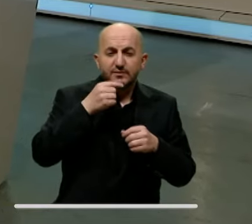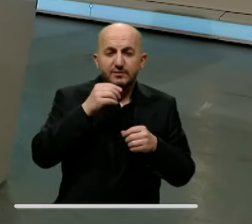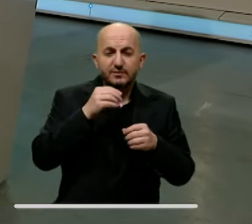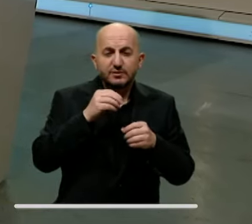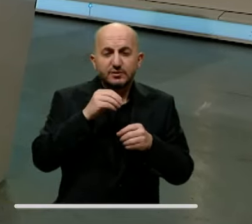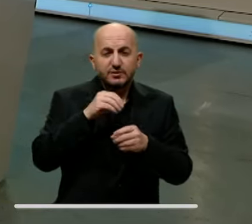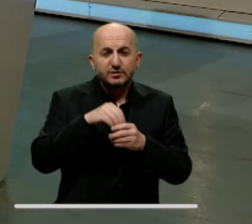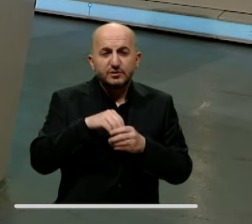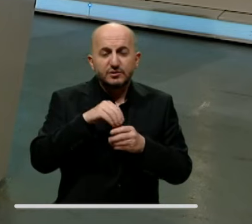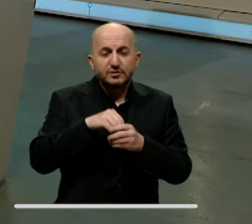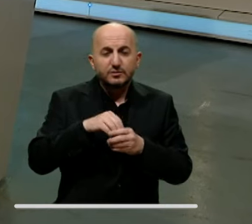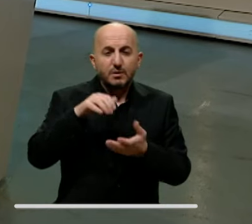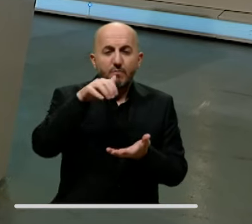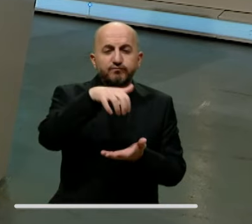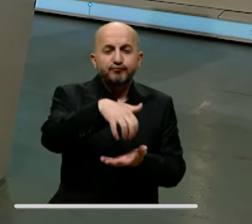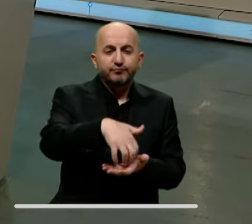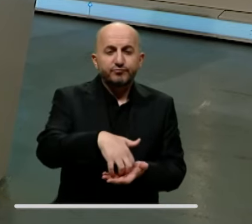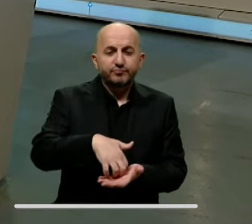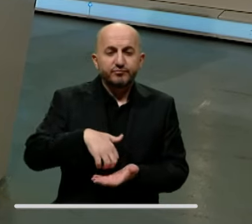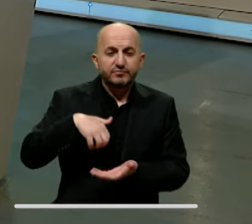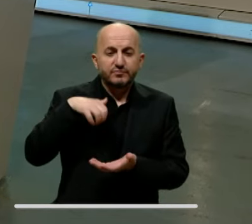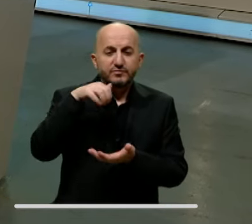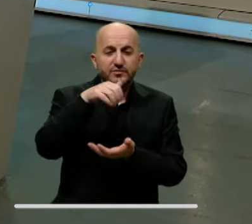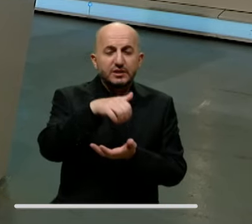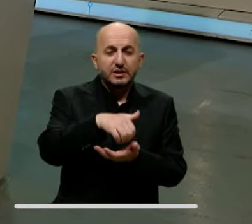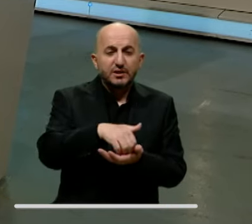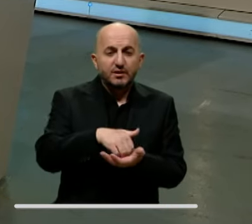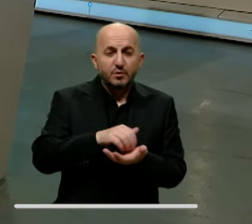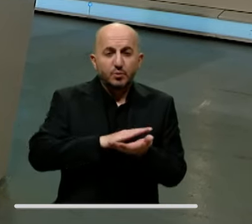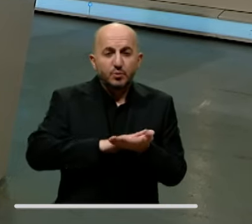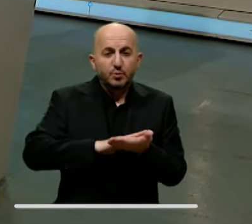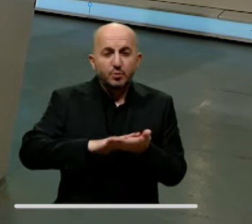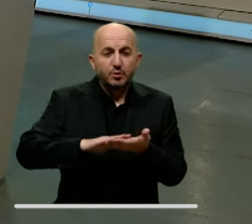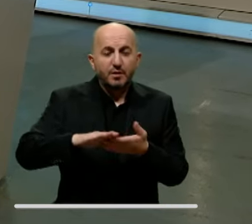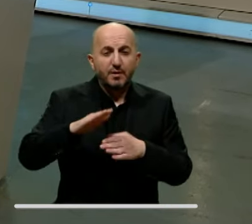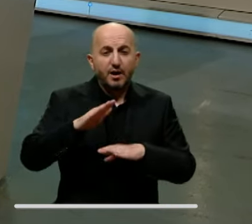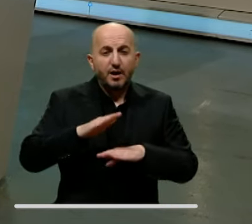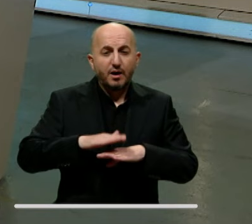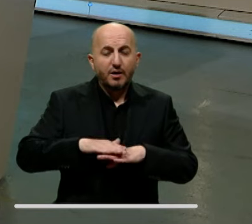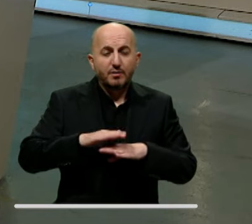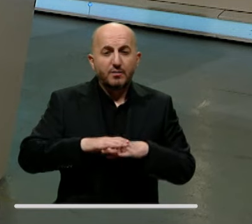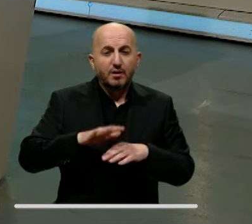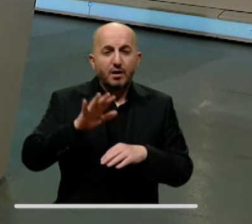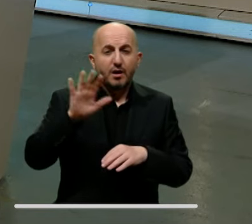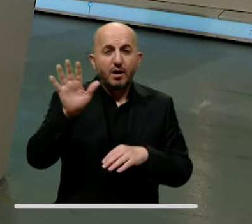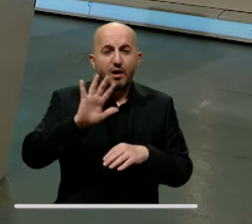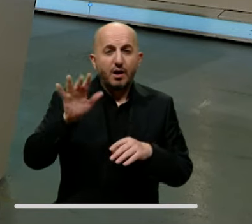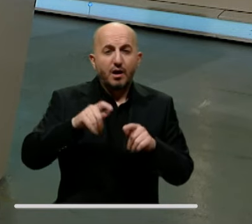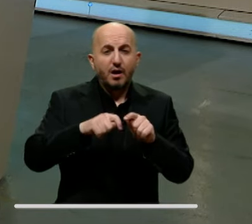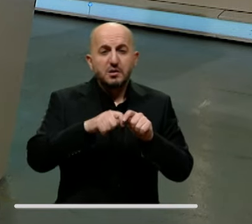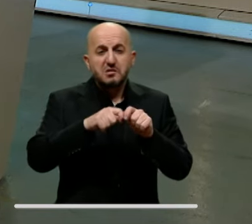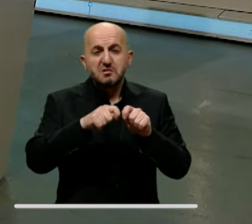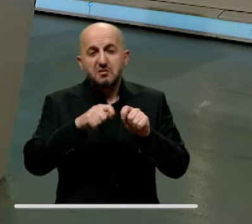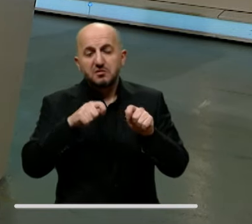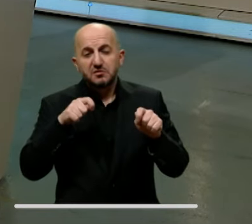kazıyoruz kepçeyle e düzleme yapıyoruz bu 50 cmde kemik çıkıyor